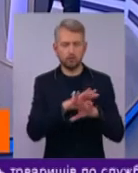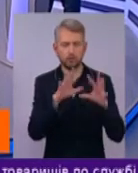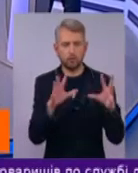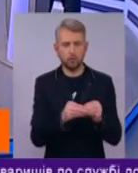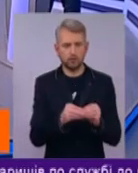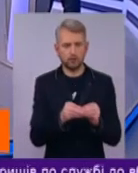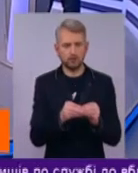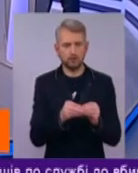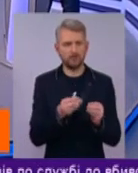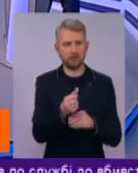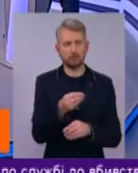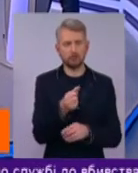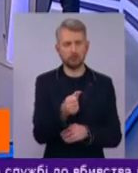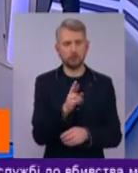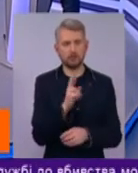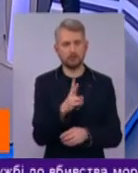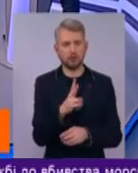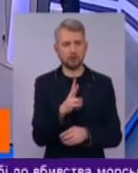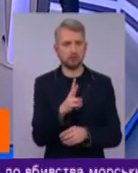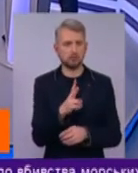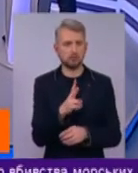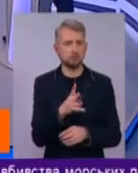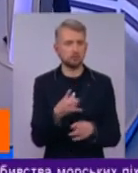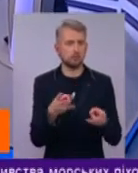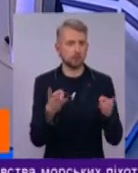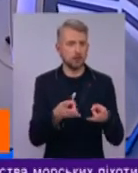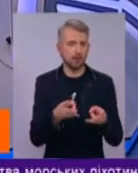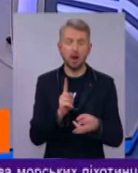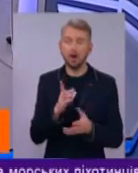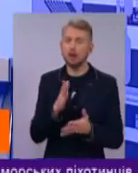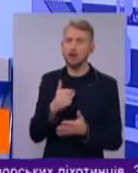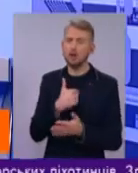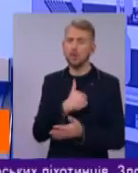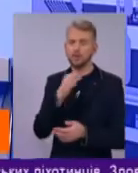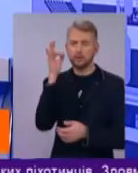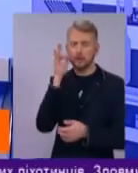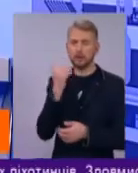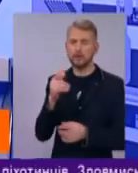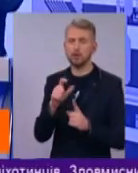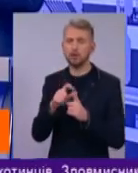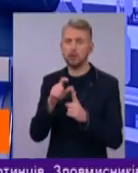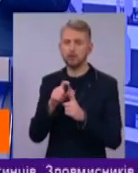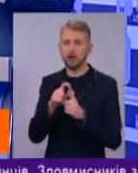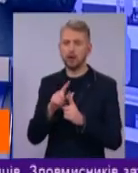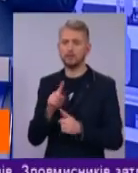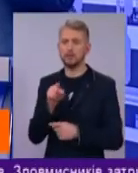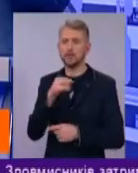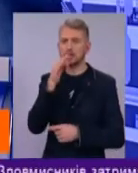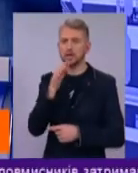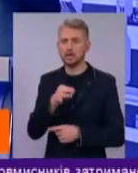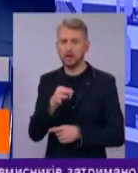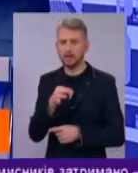в повному обсязі фінансують, як того вимагає. Але ось я дещо хочу згадати, що ваші слова, ті, які ви